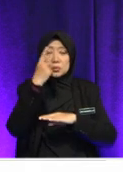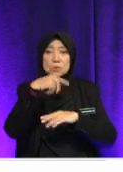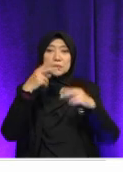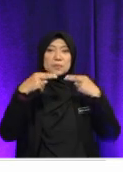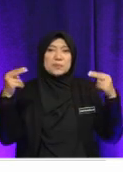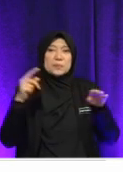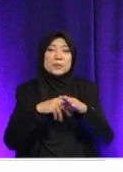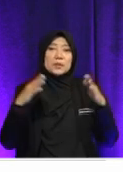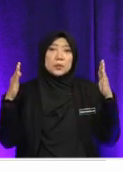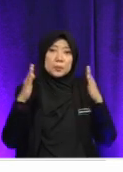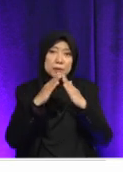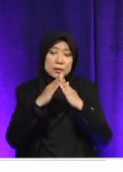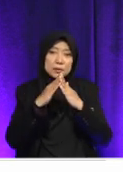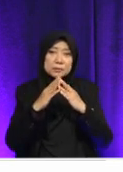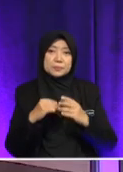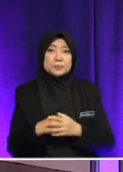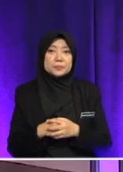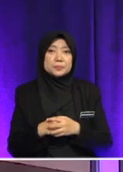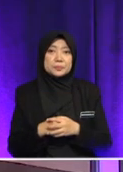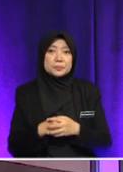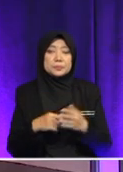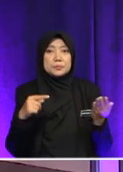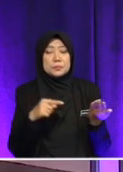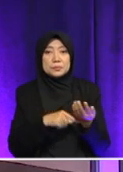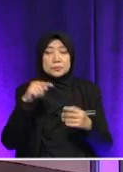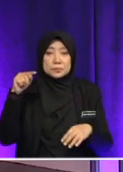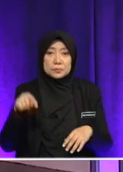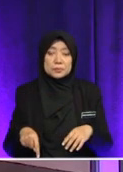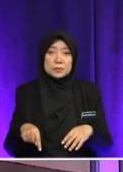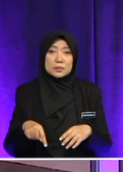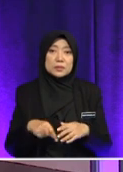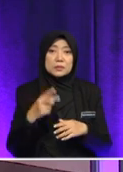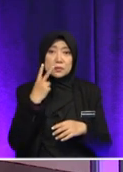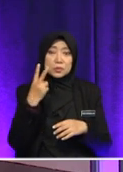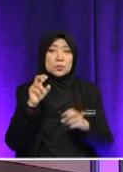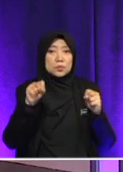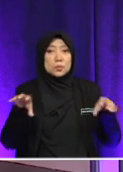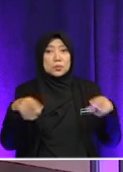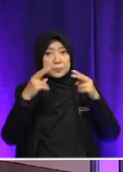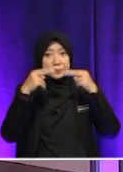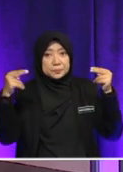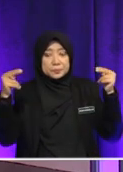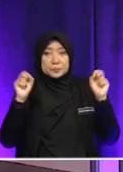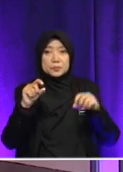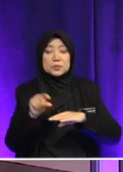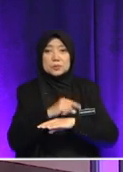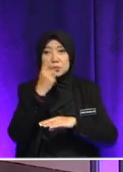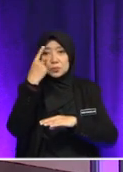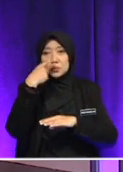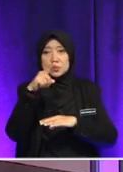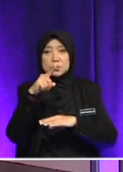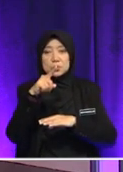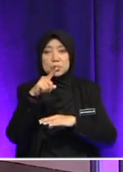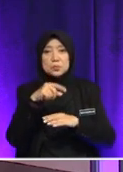di rumah yang sini kalau saya beri contoh kita ada kaca Oke kita bawa perhiasan dan juga kita guna untuk